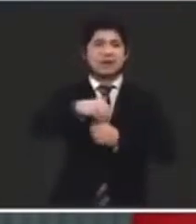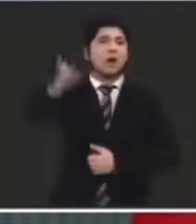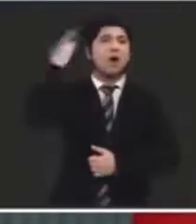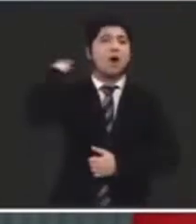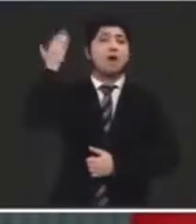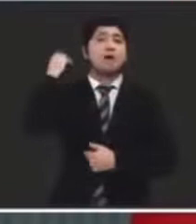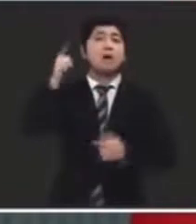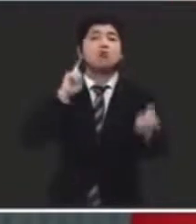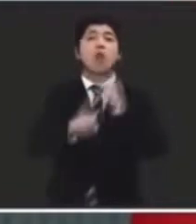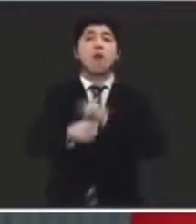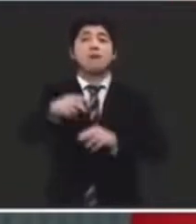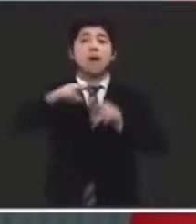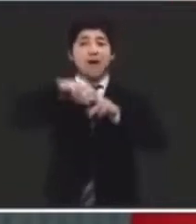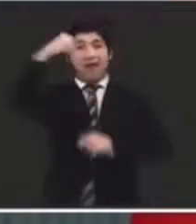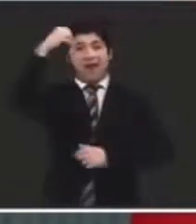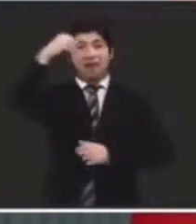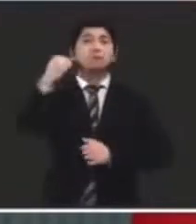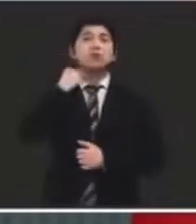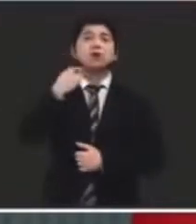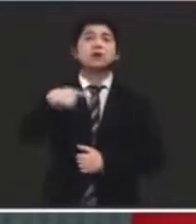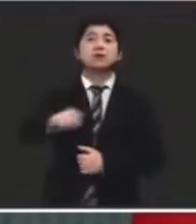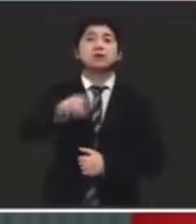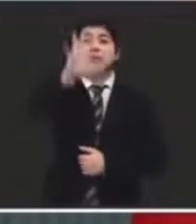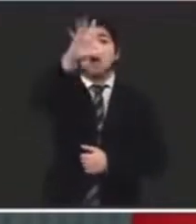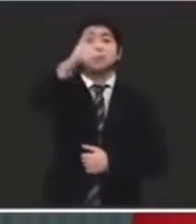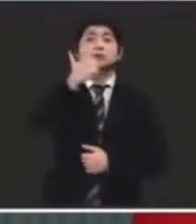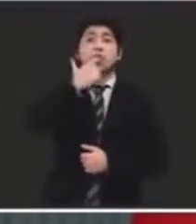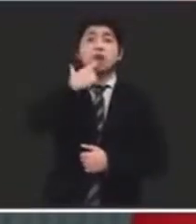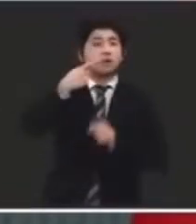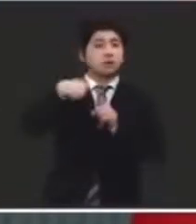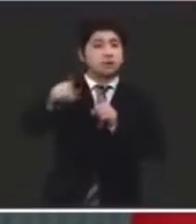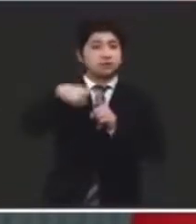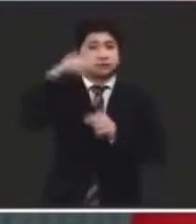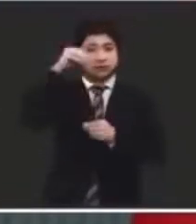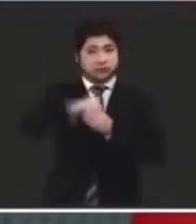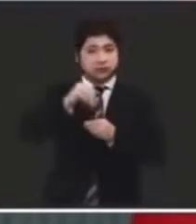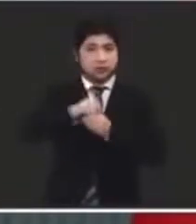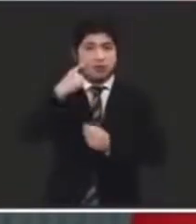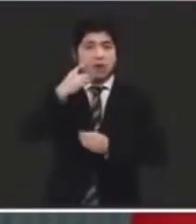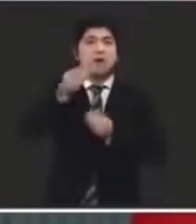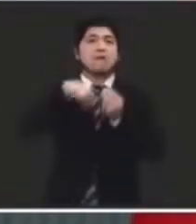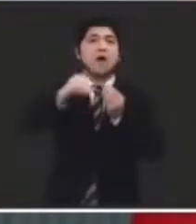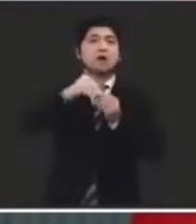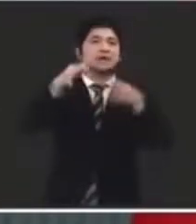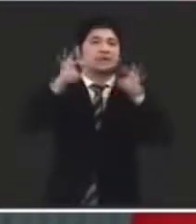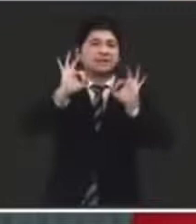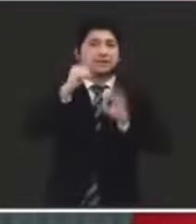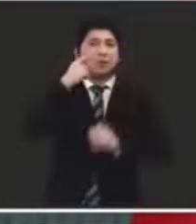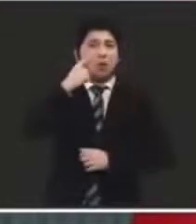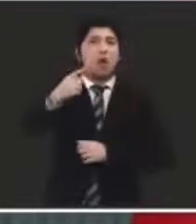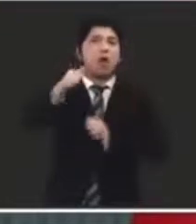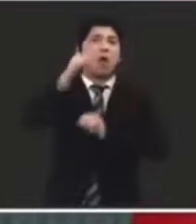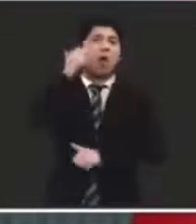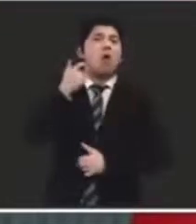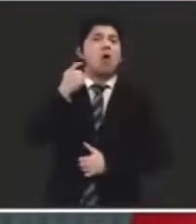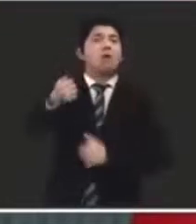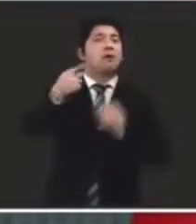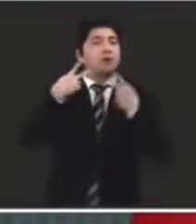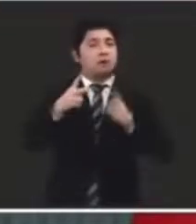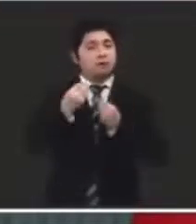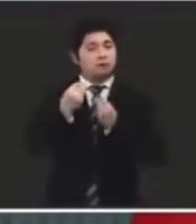dönem elektrik borçlarını 5 yıla Varan vade ile ve faizsiz geri ödeme imkanı ile